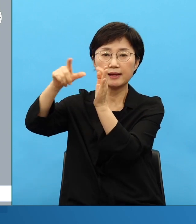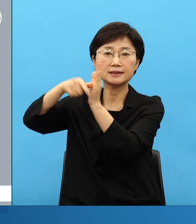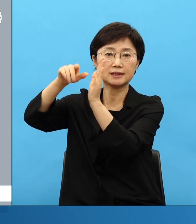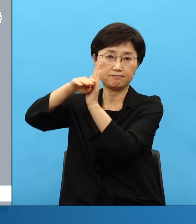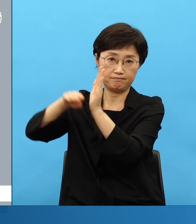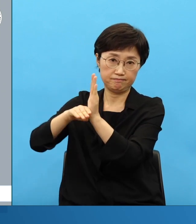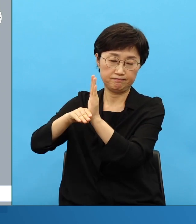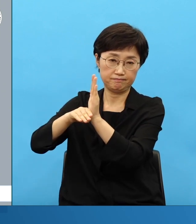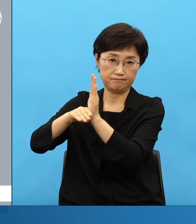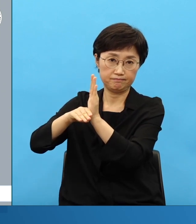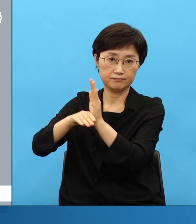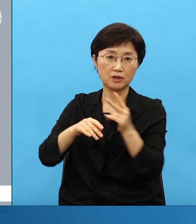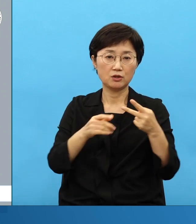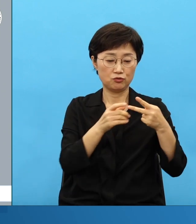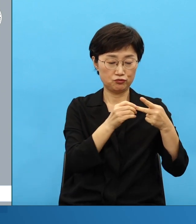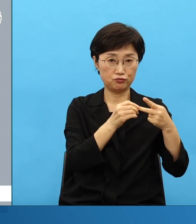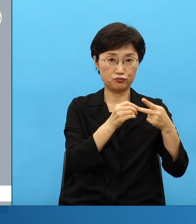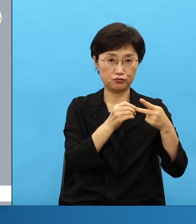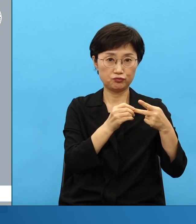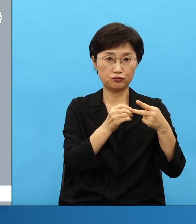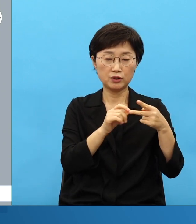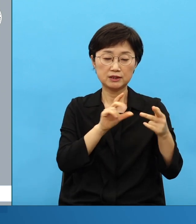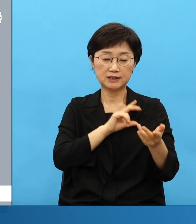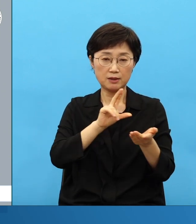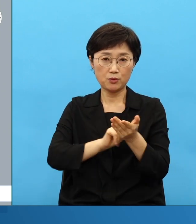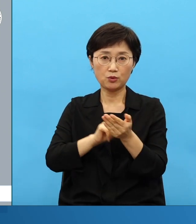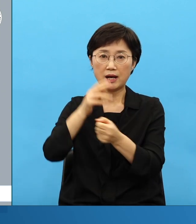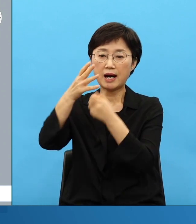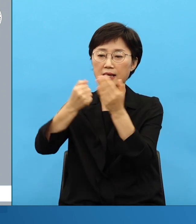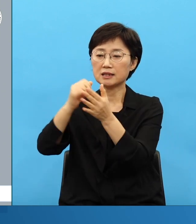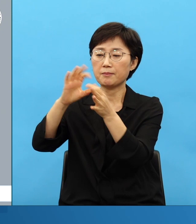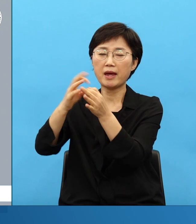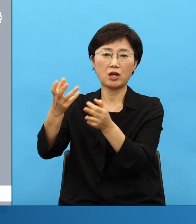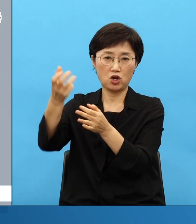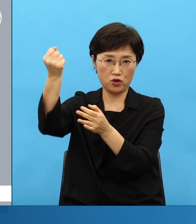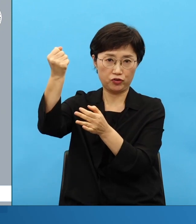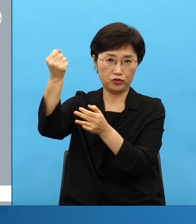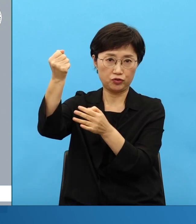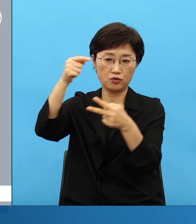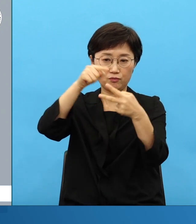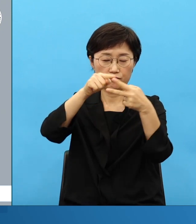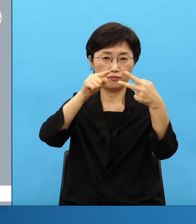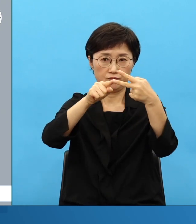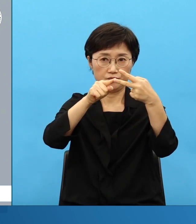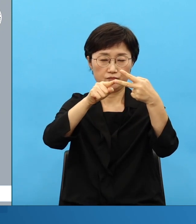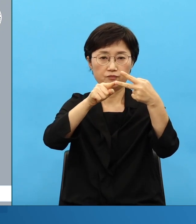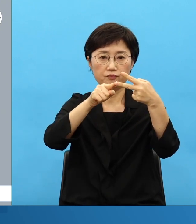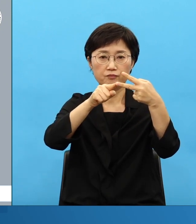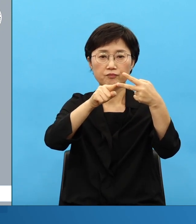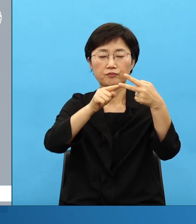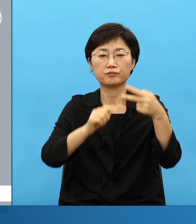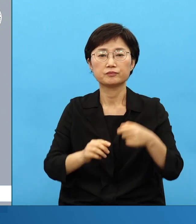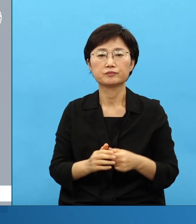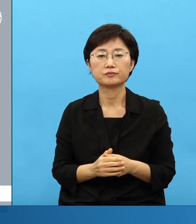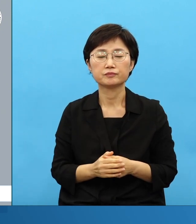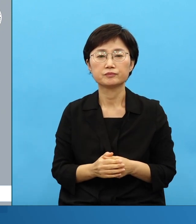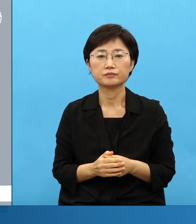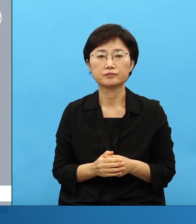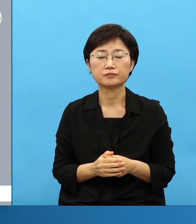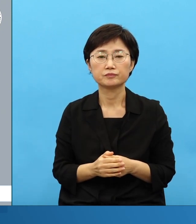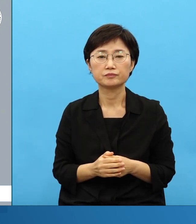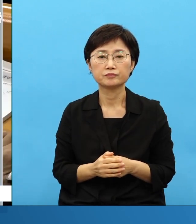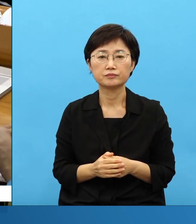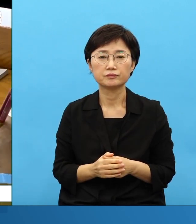1절에서 4절. 2강은 하나님의 것, 본문은 사도행전 27장 10절에서 25절 말씀으로